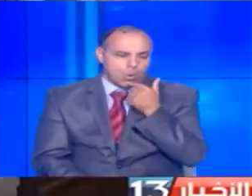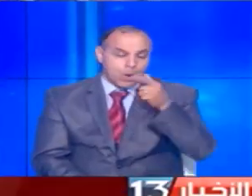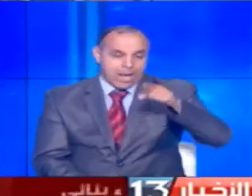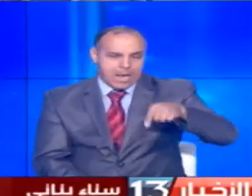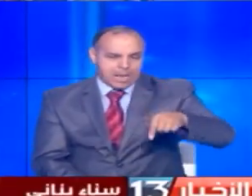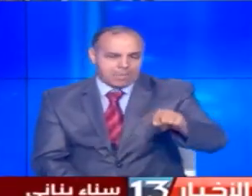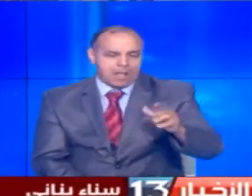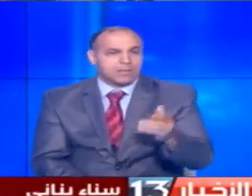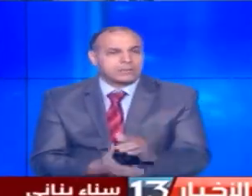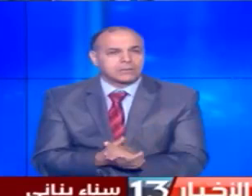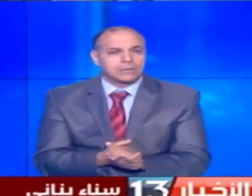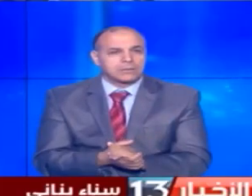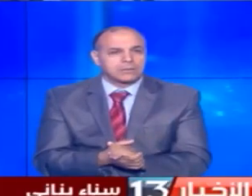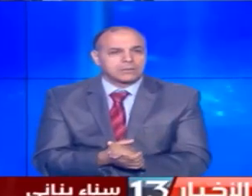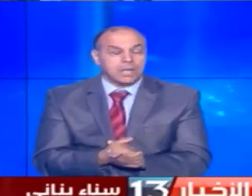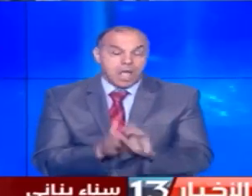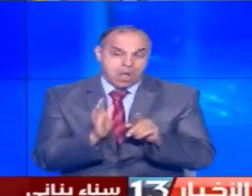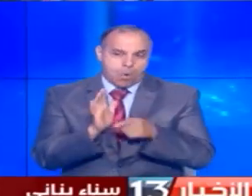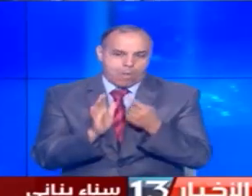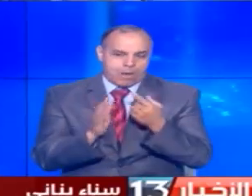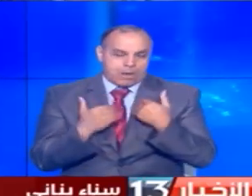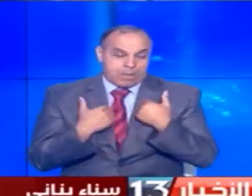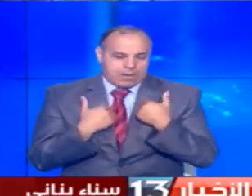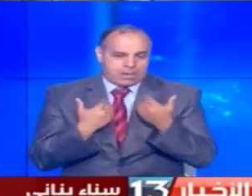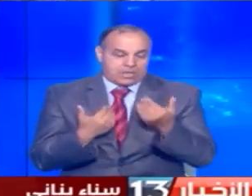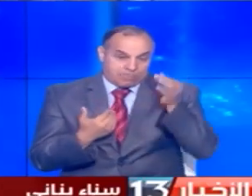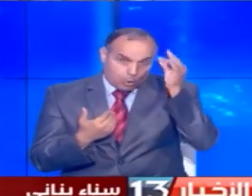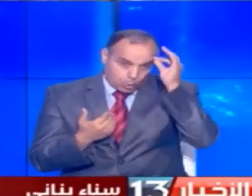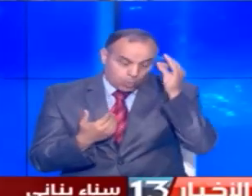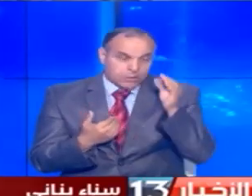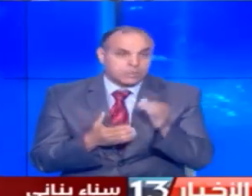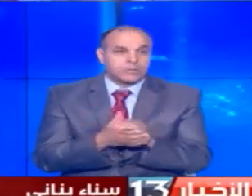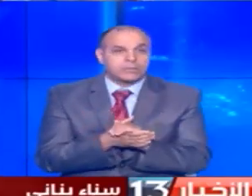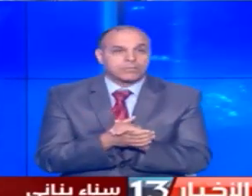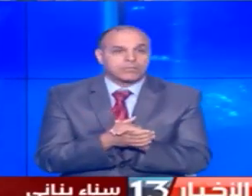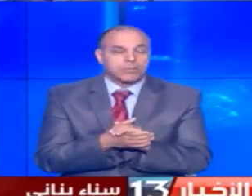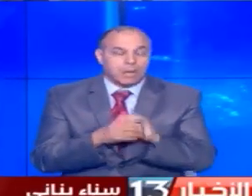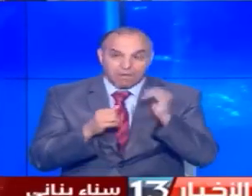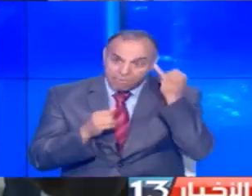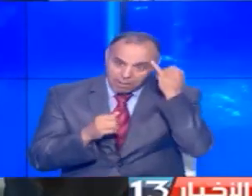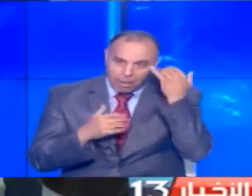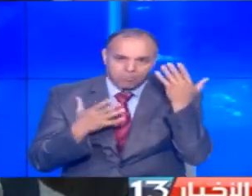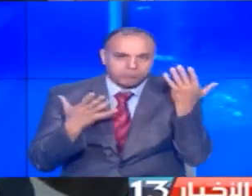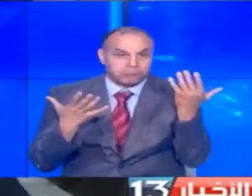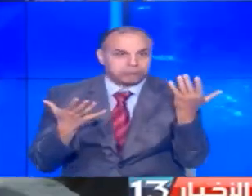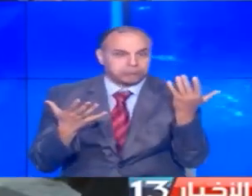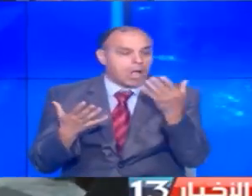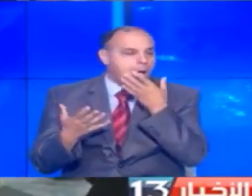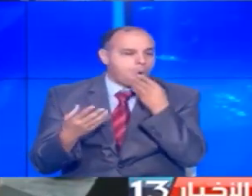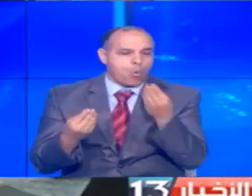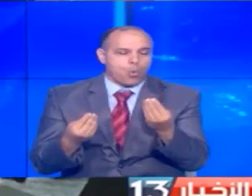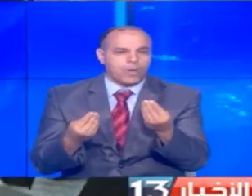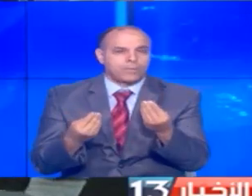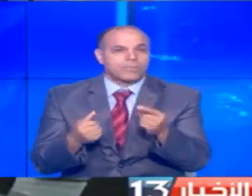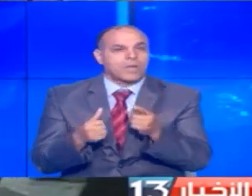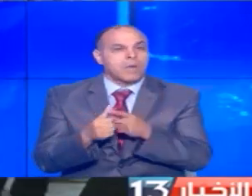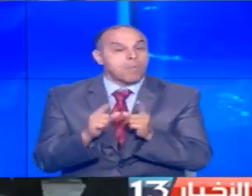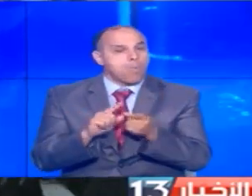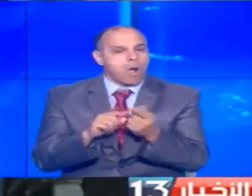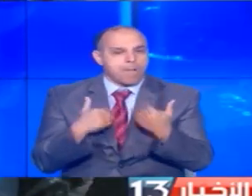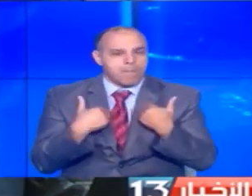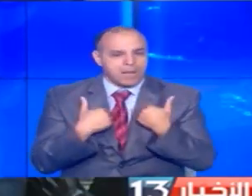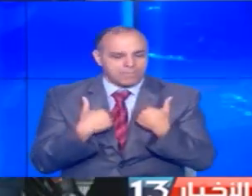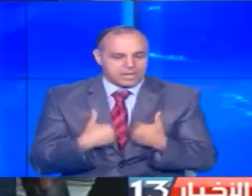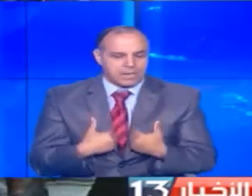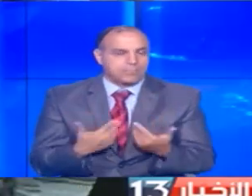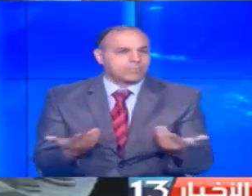هذيا سي اون بروميير، معناها اول مره في تونس حاجه يعني بادره حلوه برشا، بادره مهمه برشا